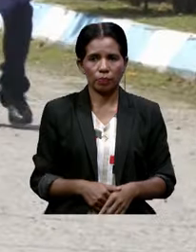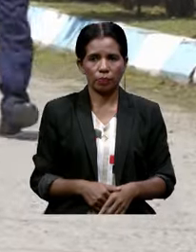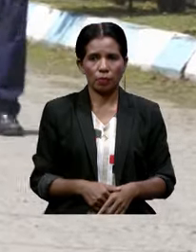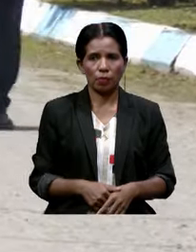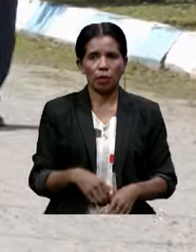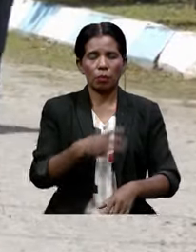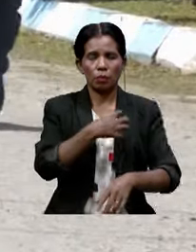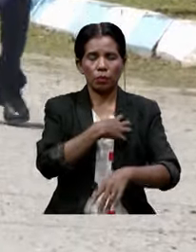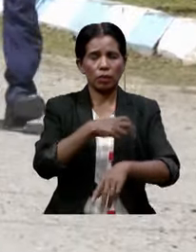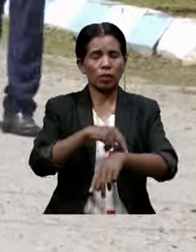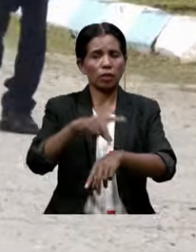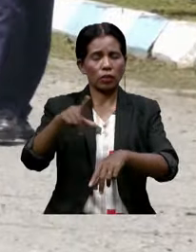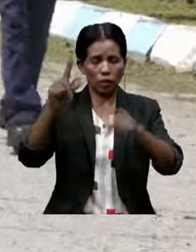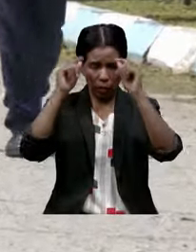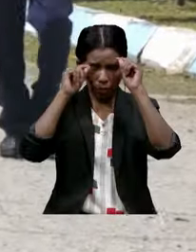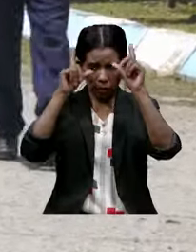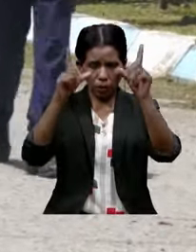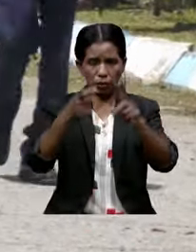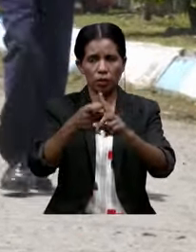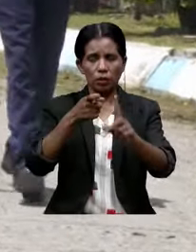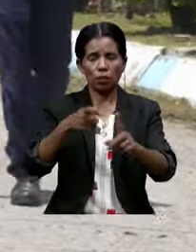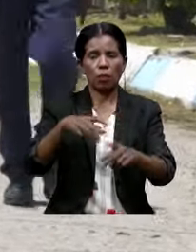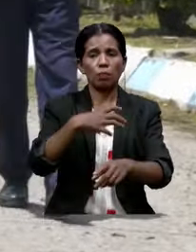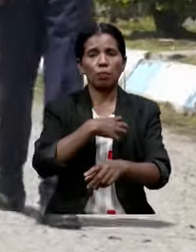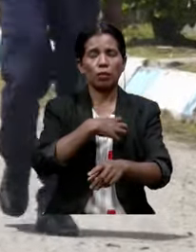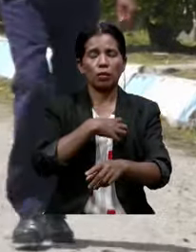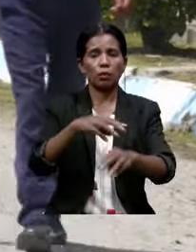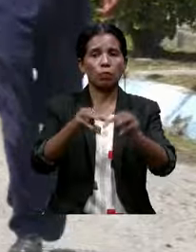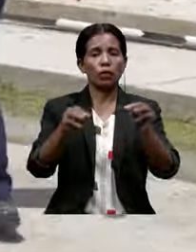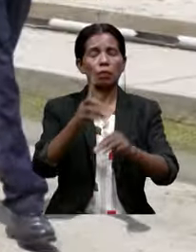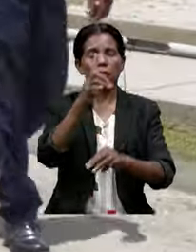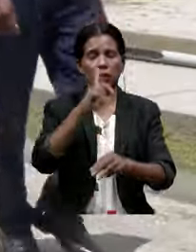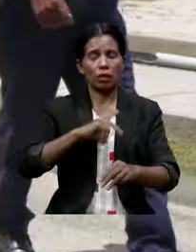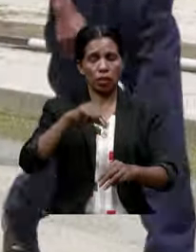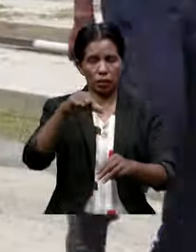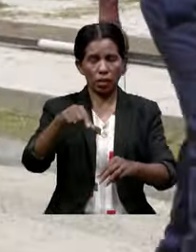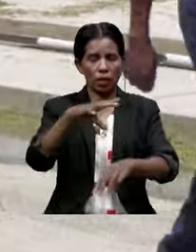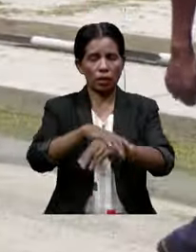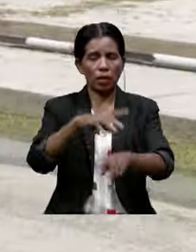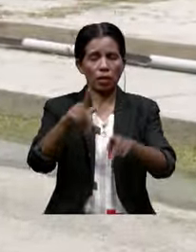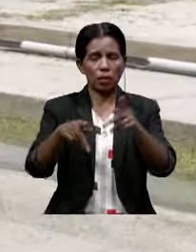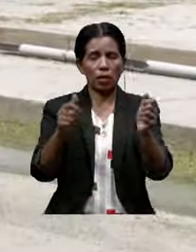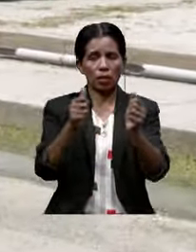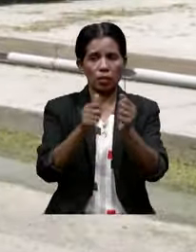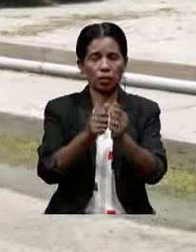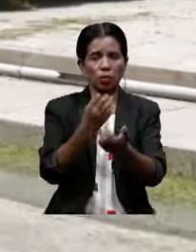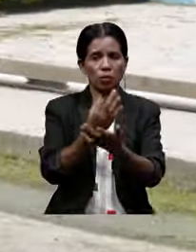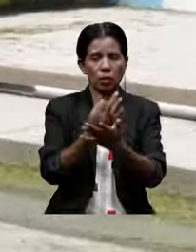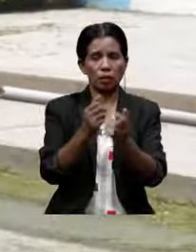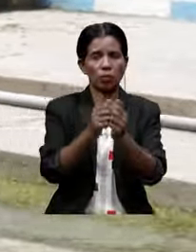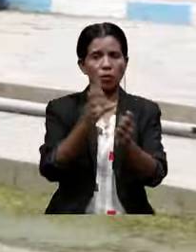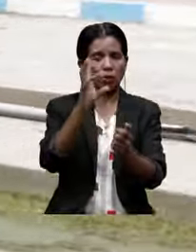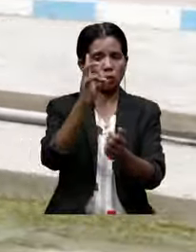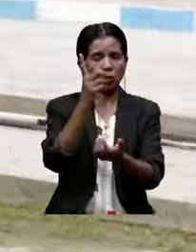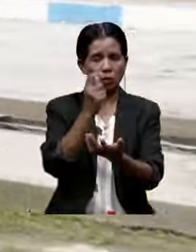Polisia Nasional Timor Leste lihusi komando pentel munisipi Likisa deteng sidadang nain tolu suspeitu na ukosan homontante rihun hitu nosasan